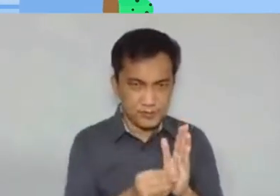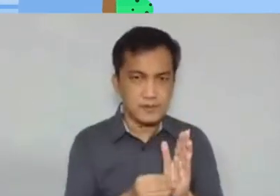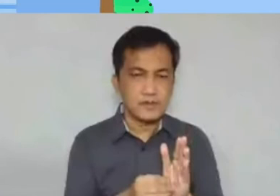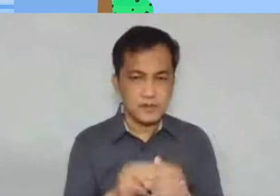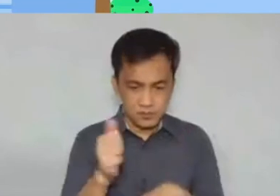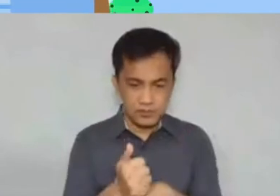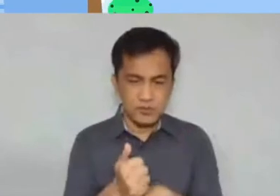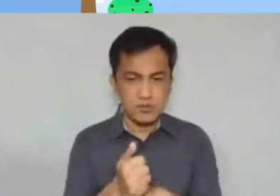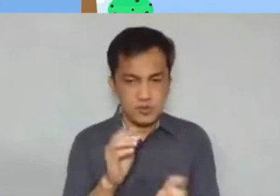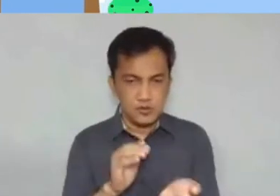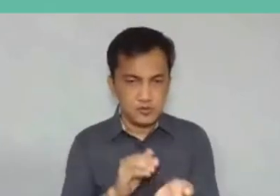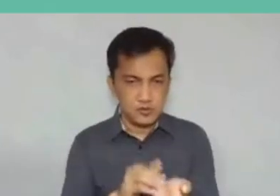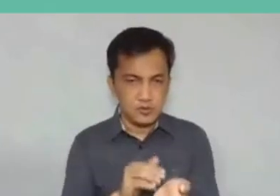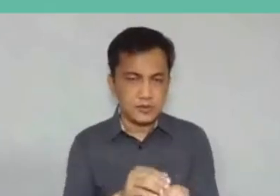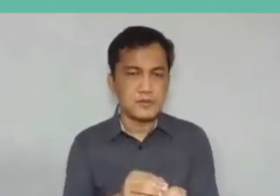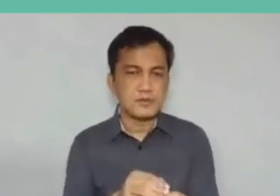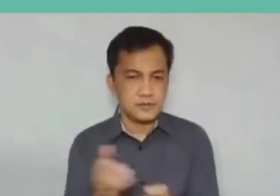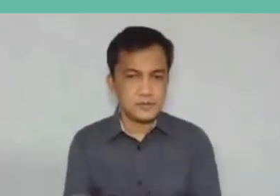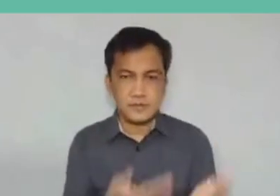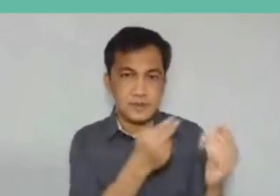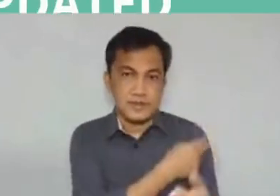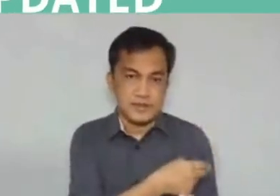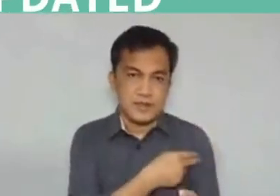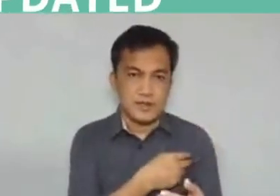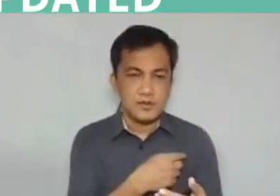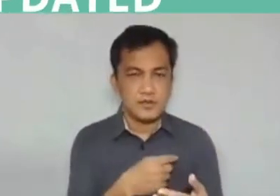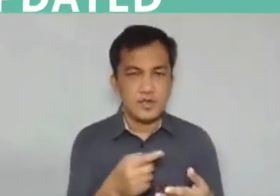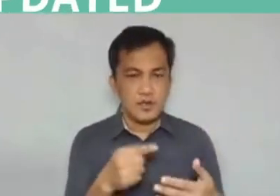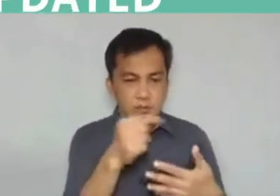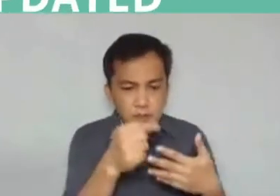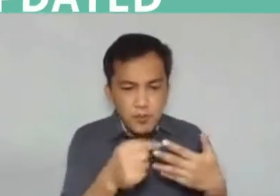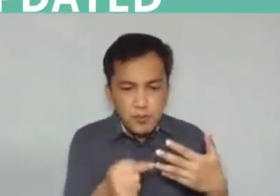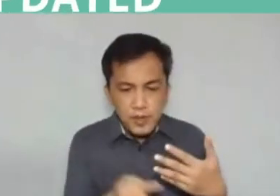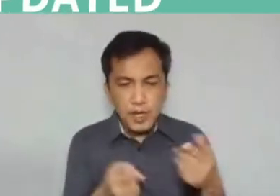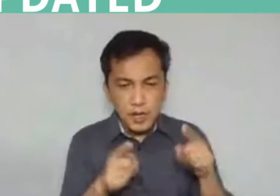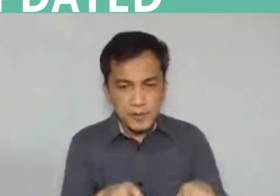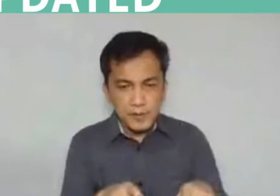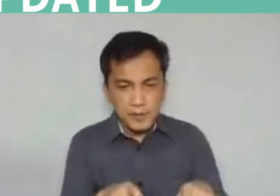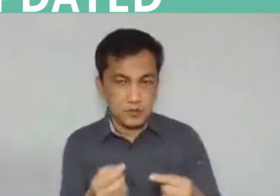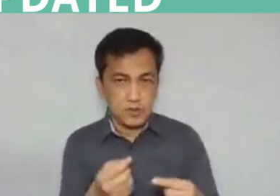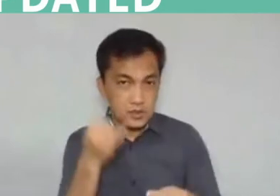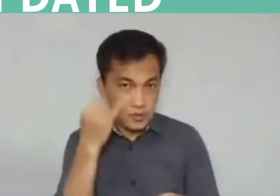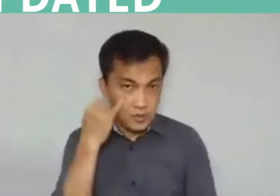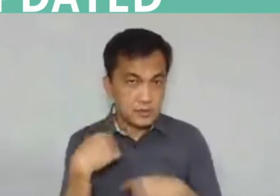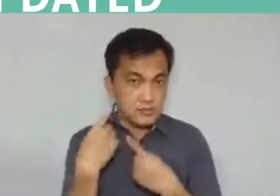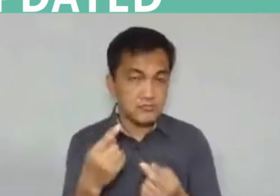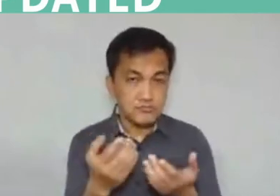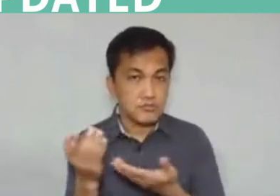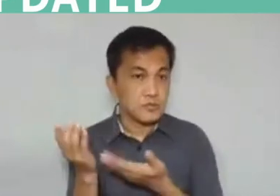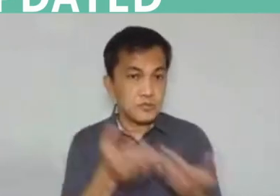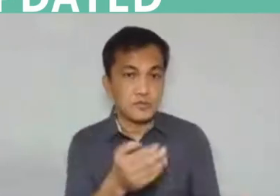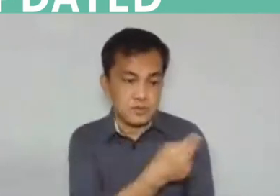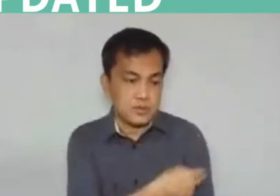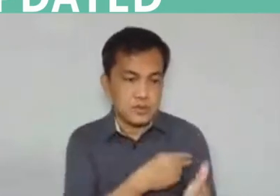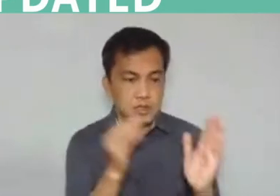pagkakaospital na iyon. Lahat ng mga nangyari at ginawa para kay Juana sa kanyang pagkakaospital ay inilagay sa